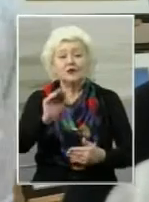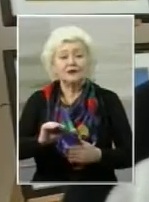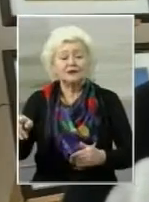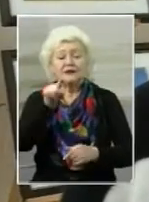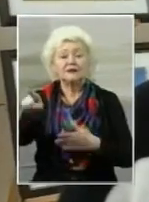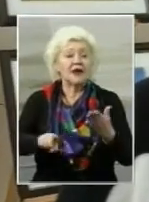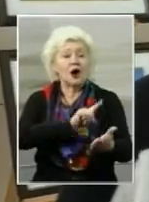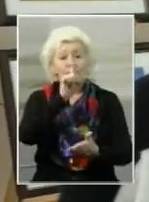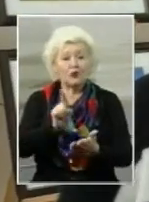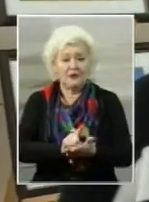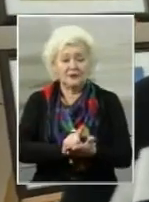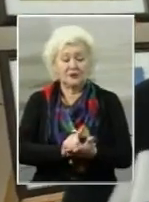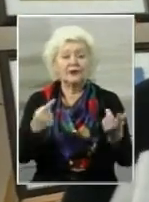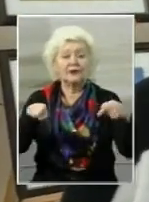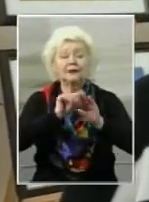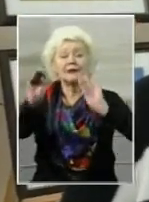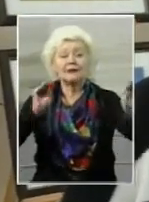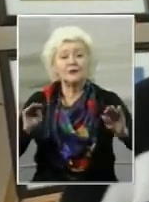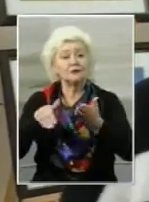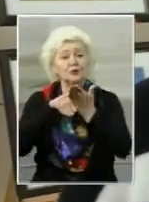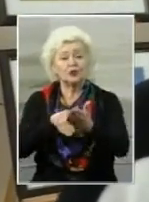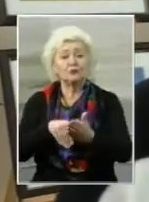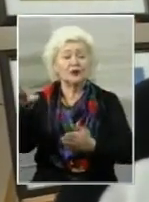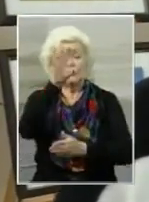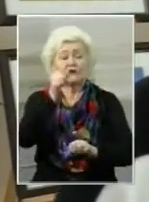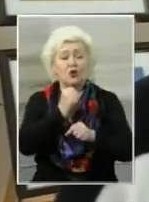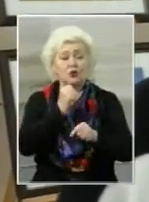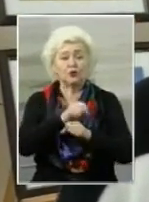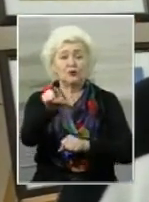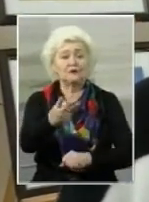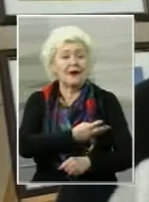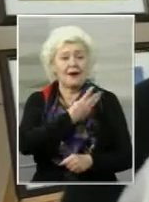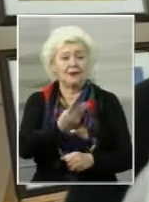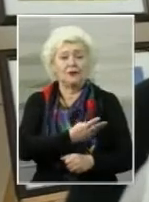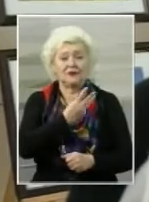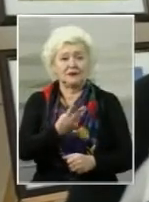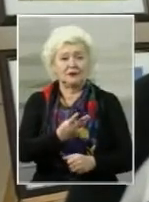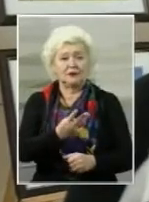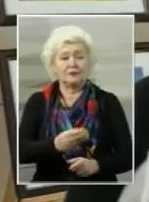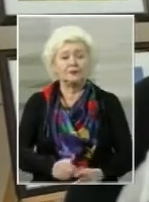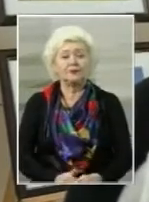це обов'язково. Такі виставки допомагають цьому і роблять це емоційно.